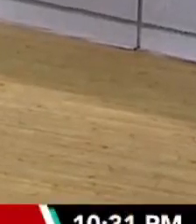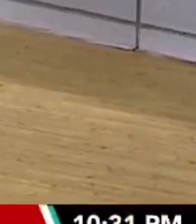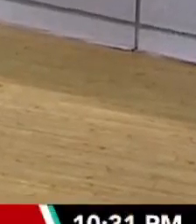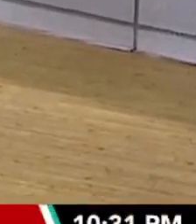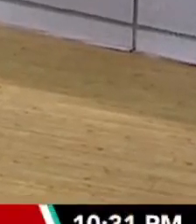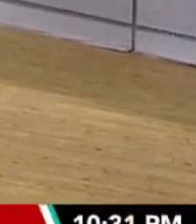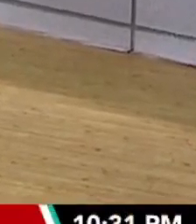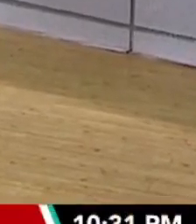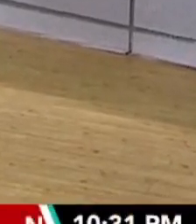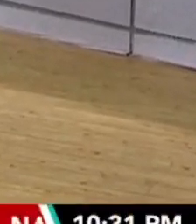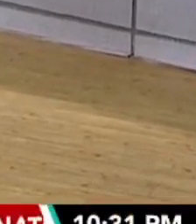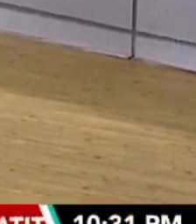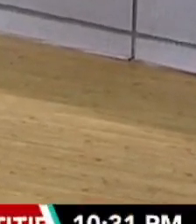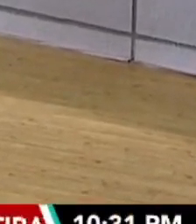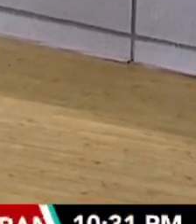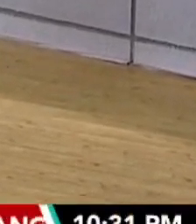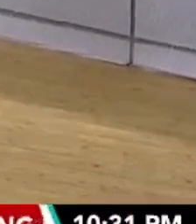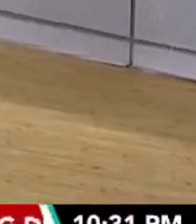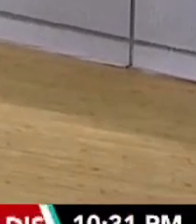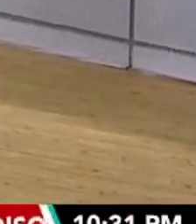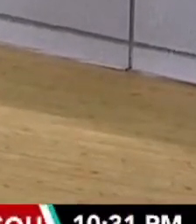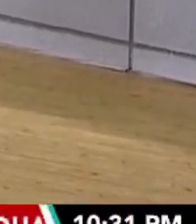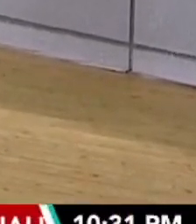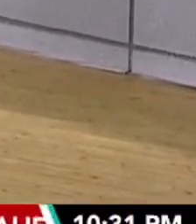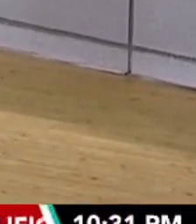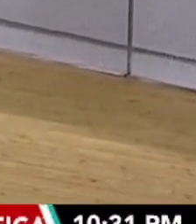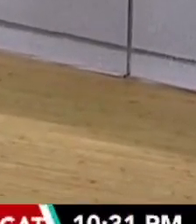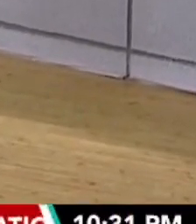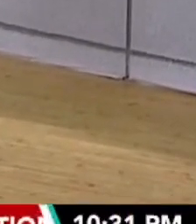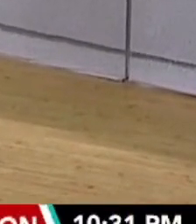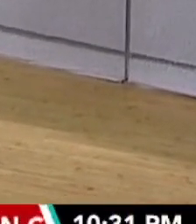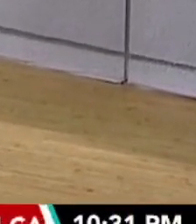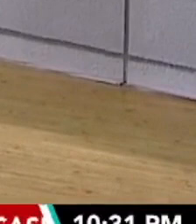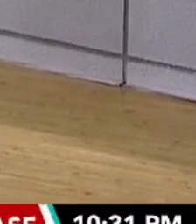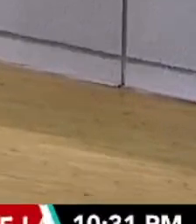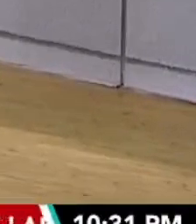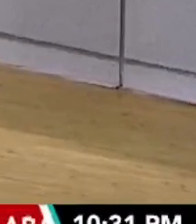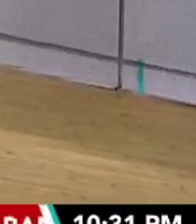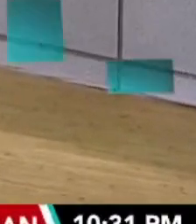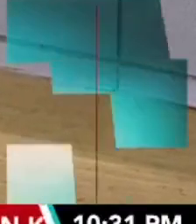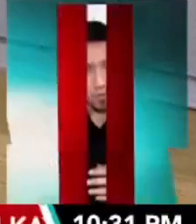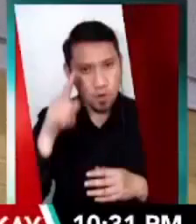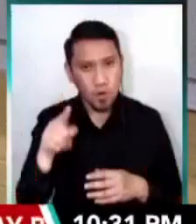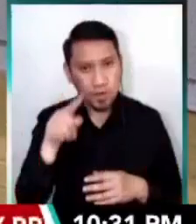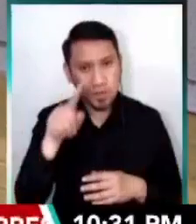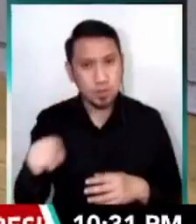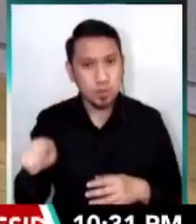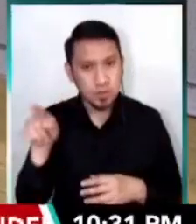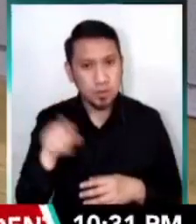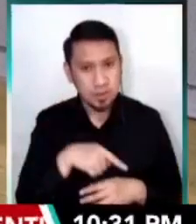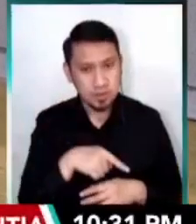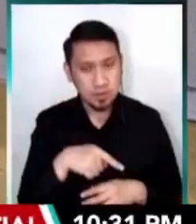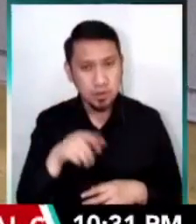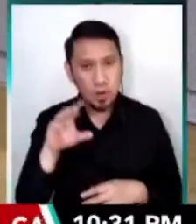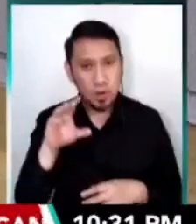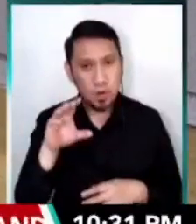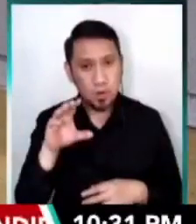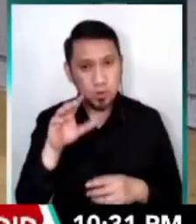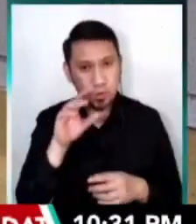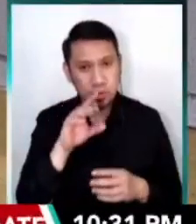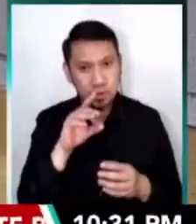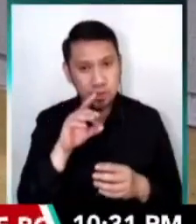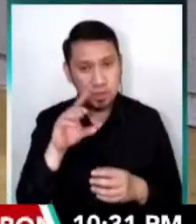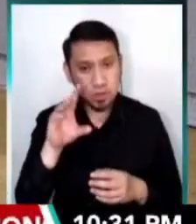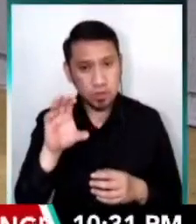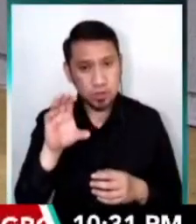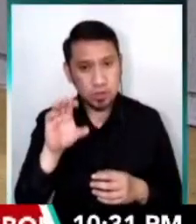Iaapela raw ng mga petitioners sa COMELEC on bank ang desisyon ng First Division na ibasura ang natitirang disqualification